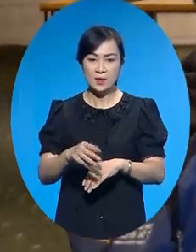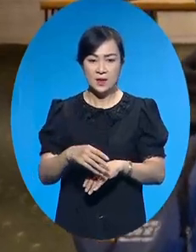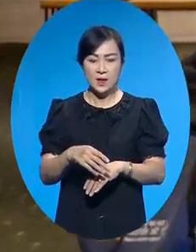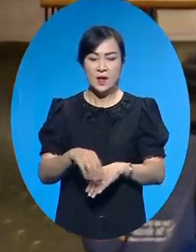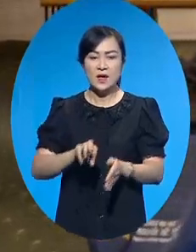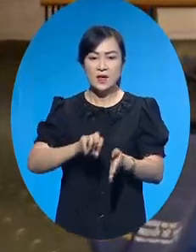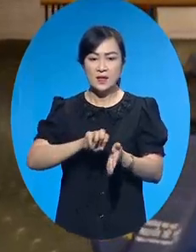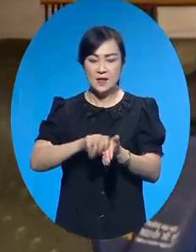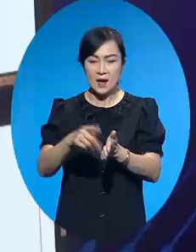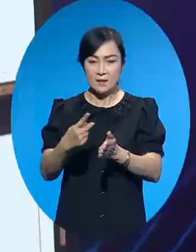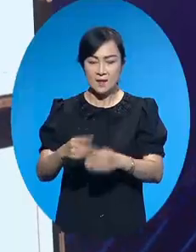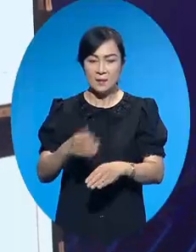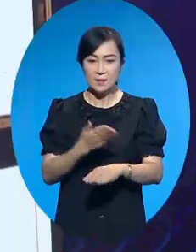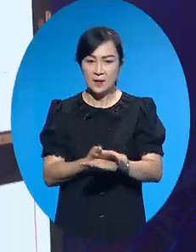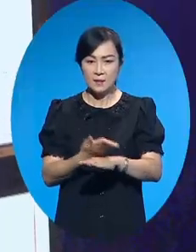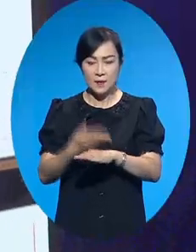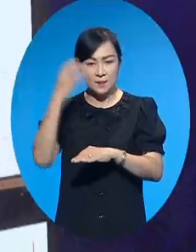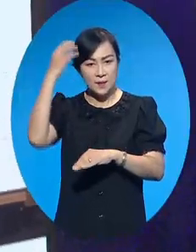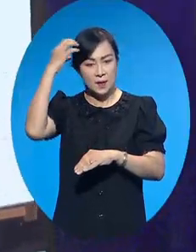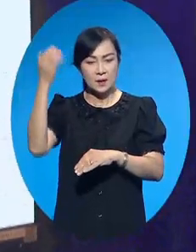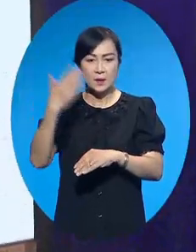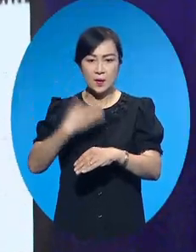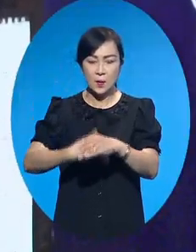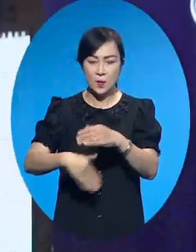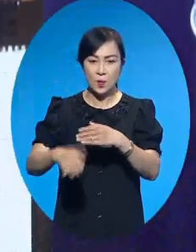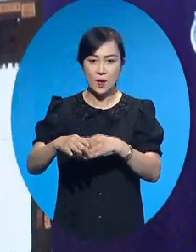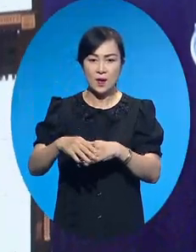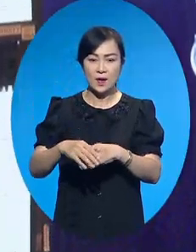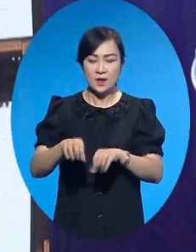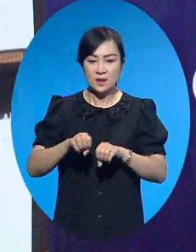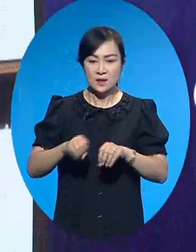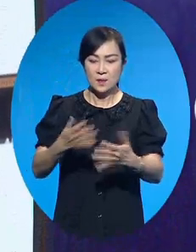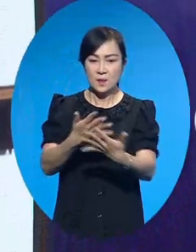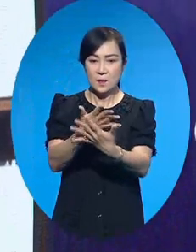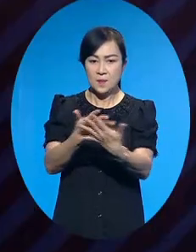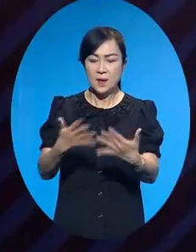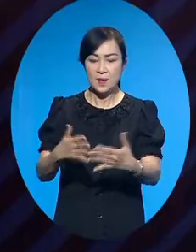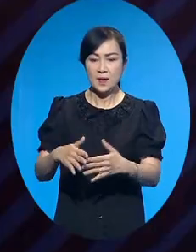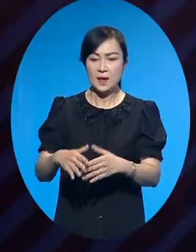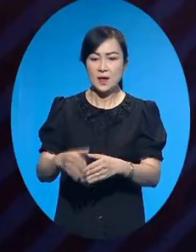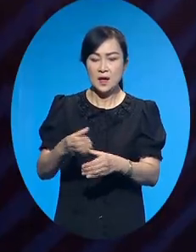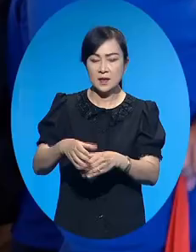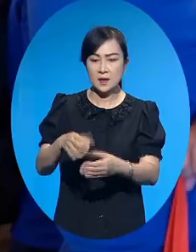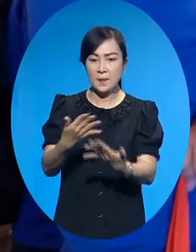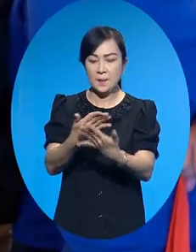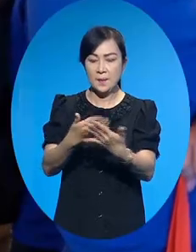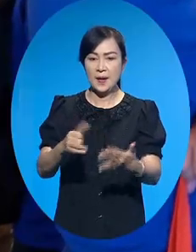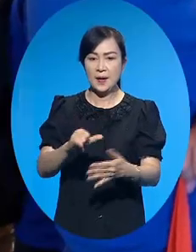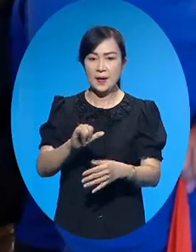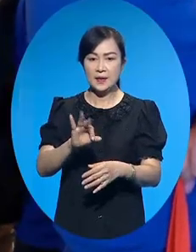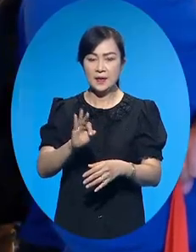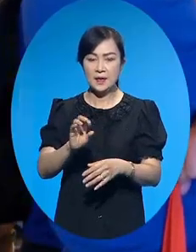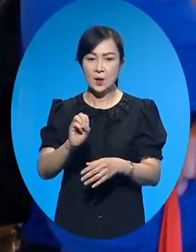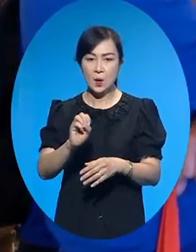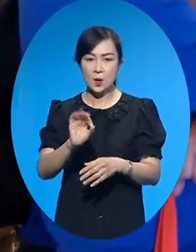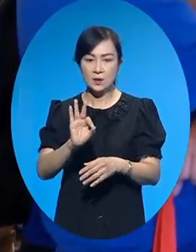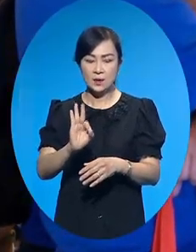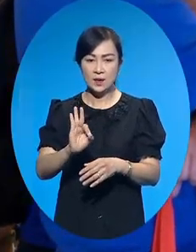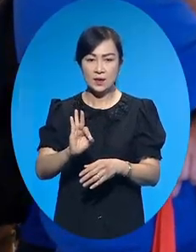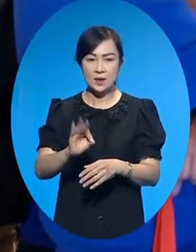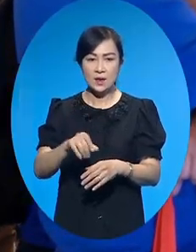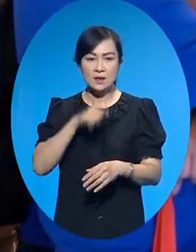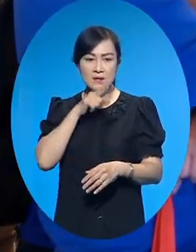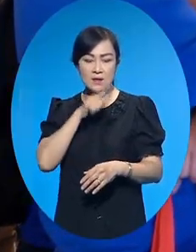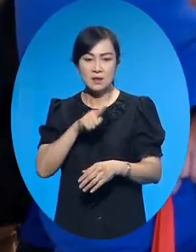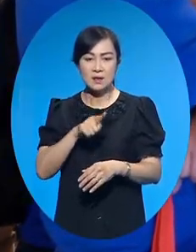các giải pháp và sản phẩm bảo mật ấn tượng thông qua việc tái dựng các cuộc tấn công mạng nhắm vào hệ thống mạng IT và OT đã diễn ra trên thực tế